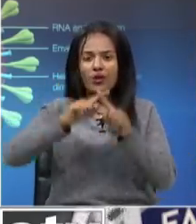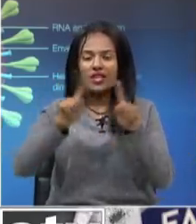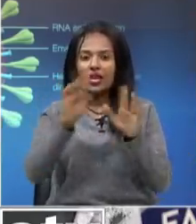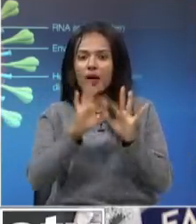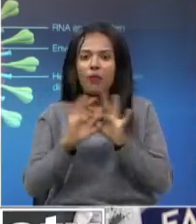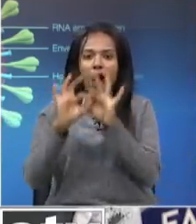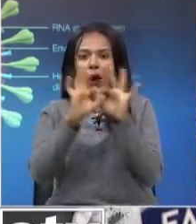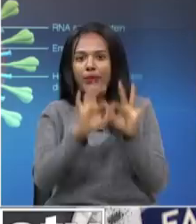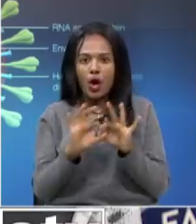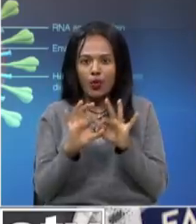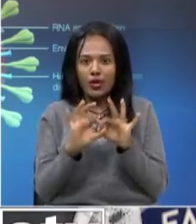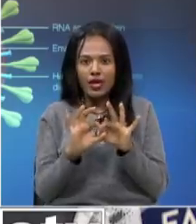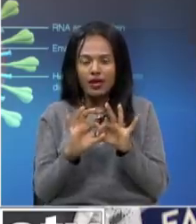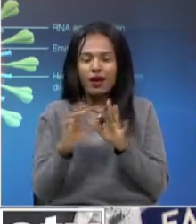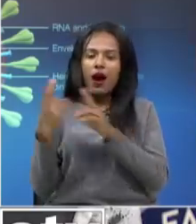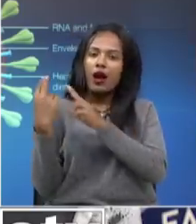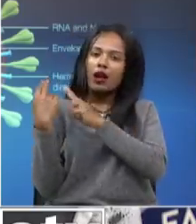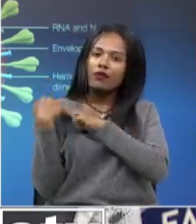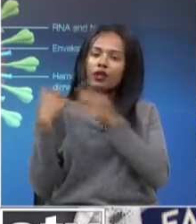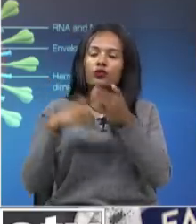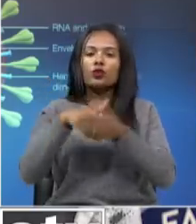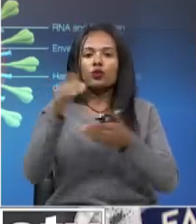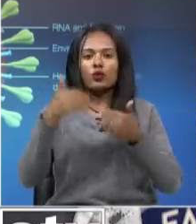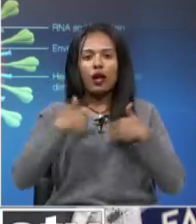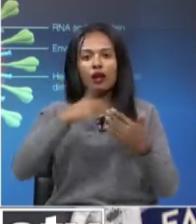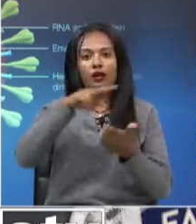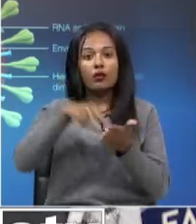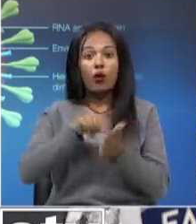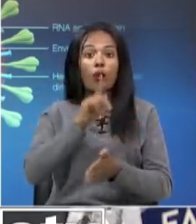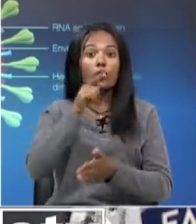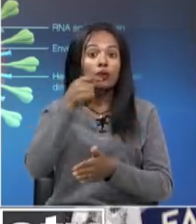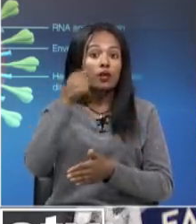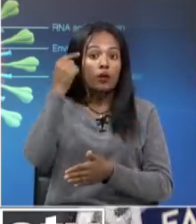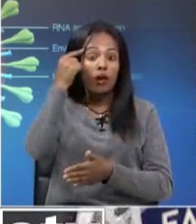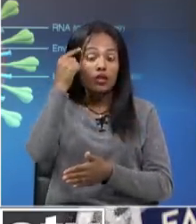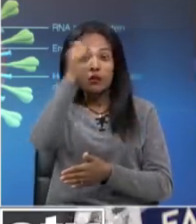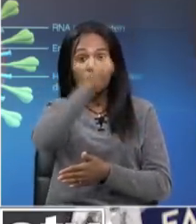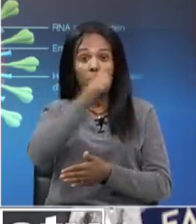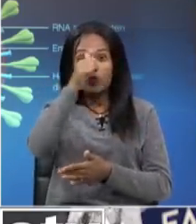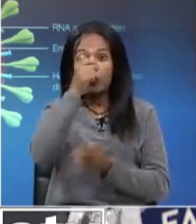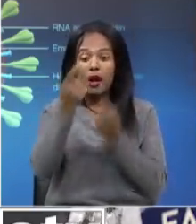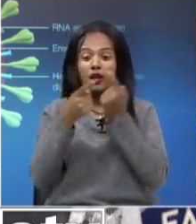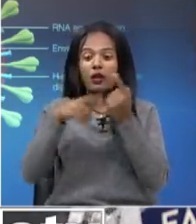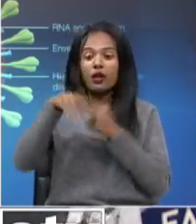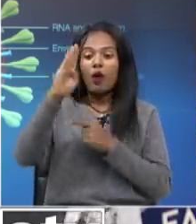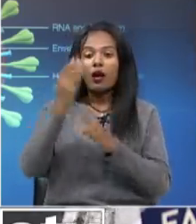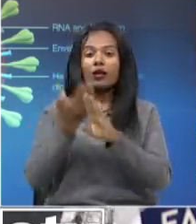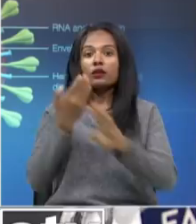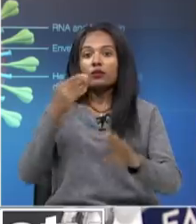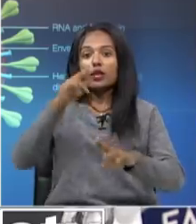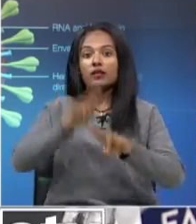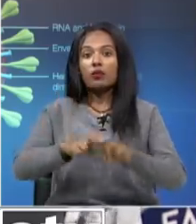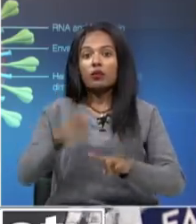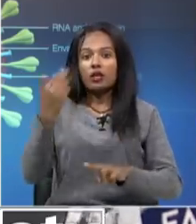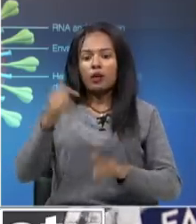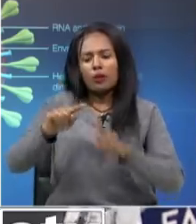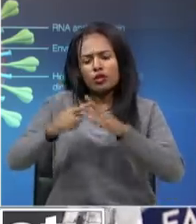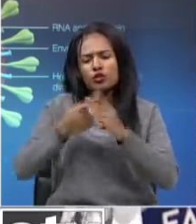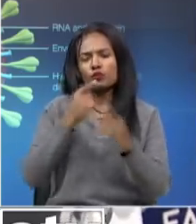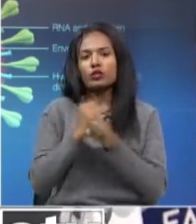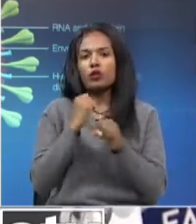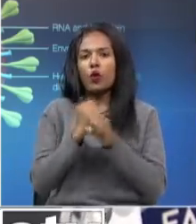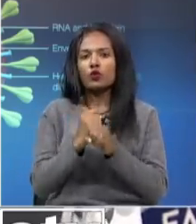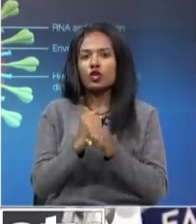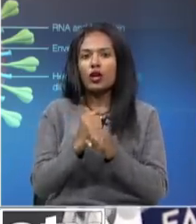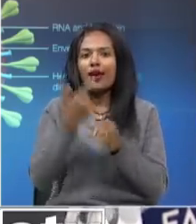የማህበራዊ ኃላፊነቱን እየተወጣ ያለ ተቋም ነው ብዬ ነው ማስበው። እንግዲህ የኢትዮጵያ ንግድ ባንክ ቅድም ሲያስቀምጥ እንደነበረው ጅምር ስራዎችን ነው።